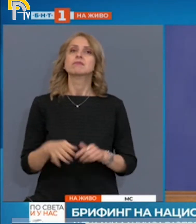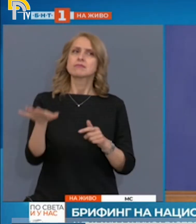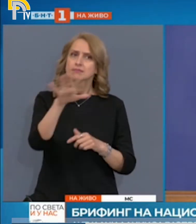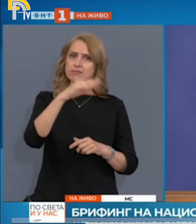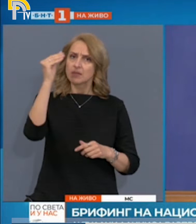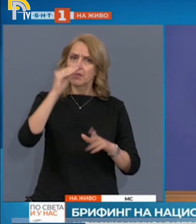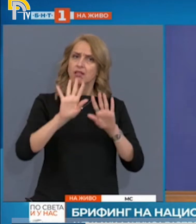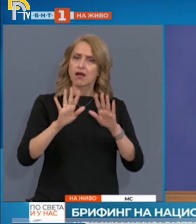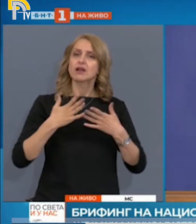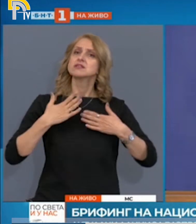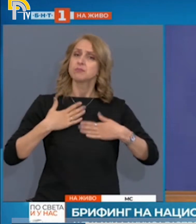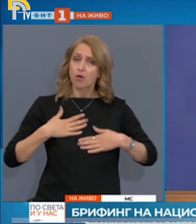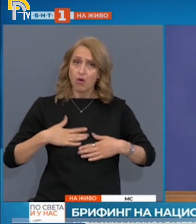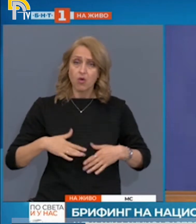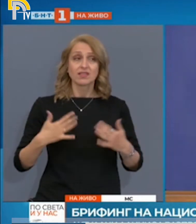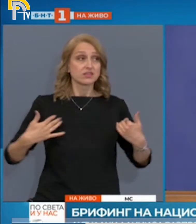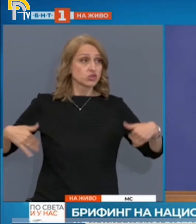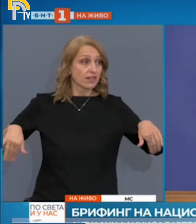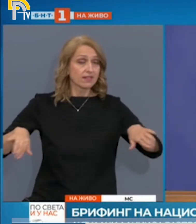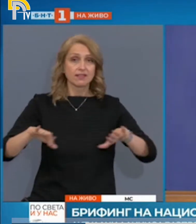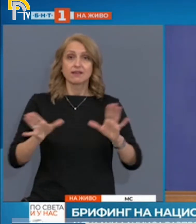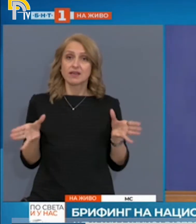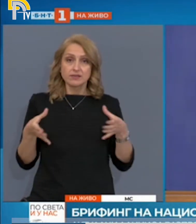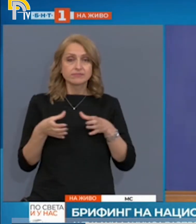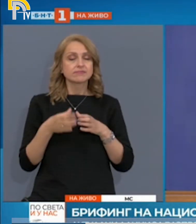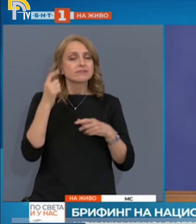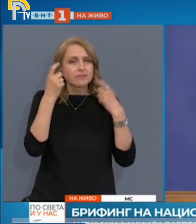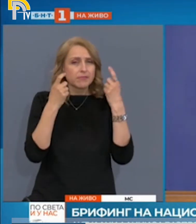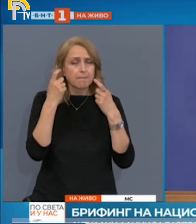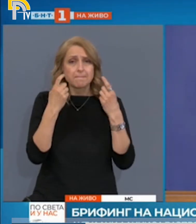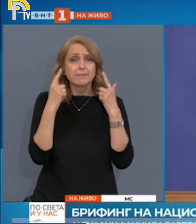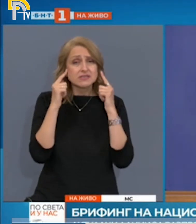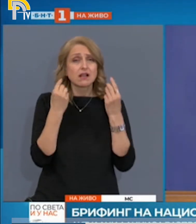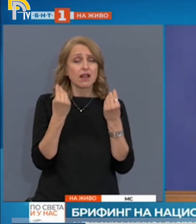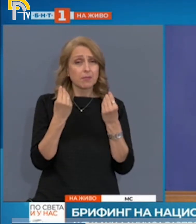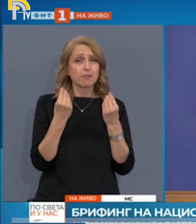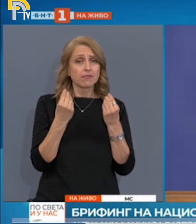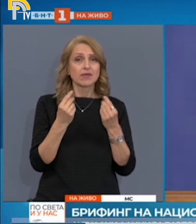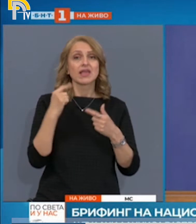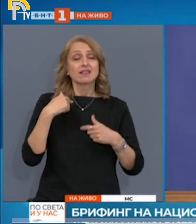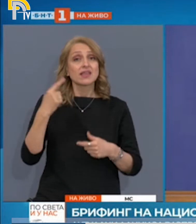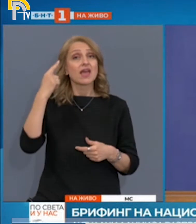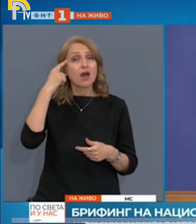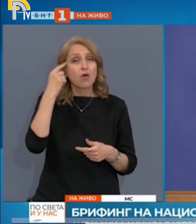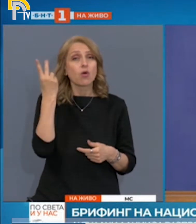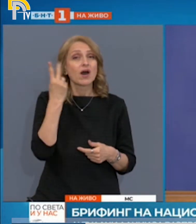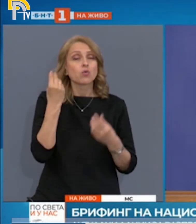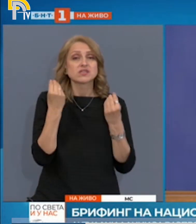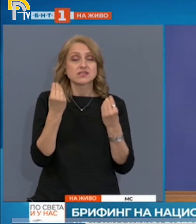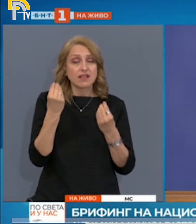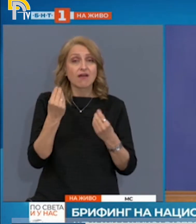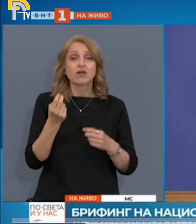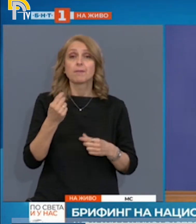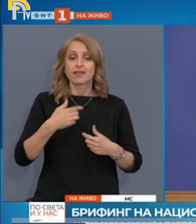бъдат спокойни, че всички ние мислим и осъзнаваме отговорността,